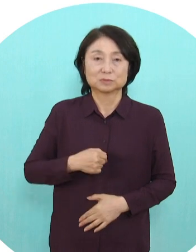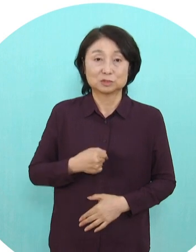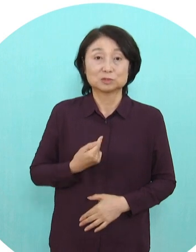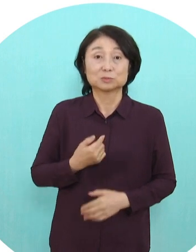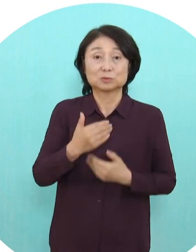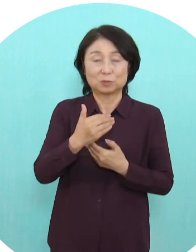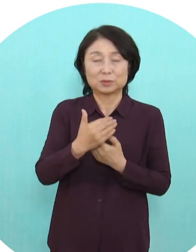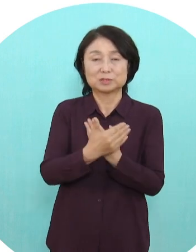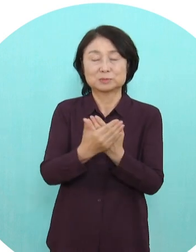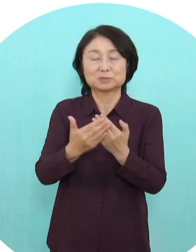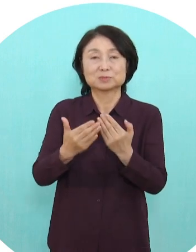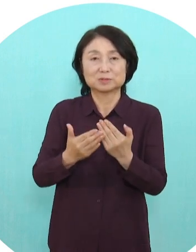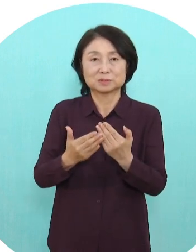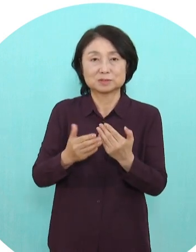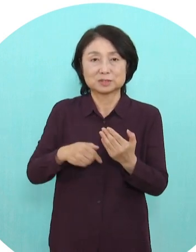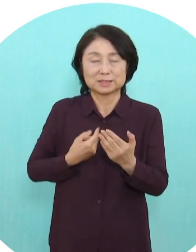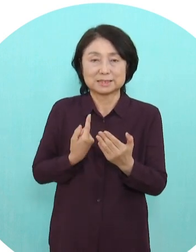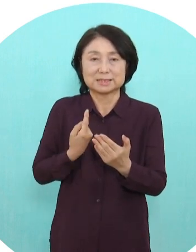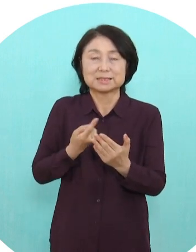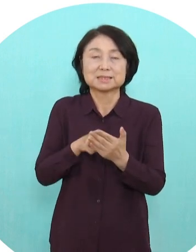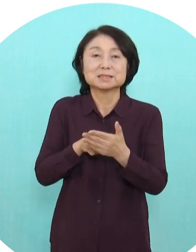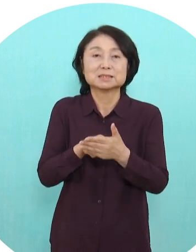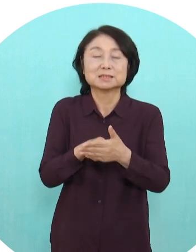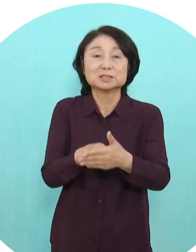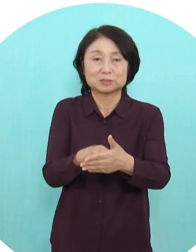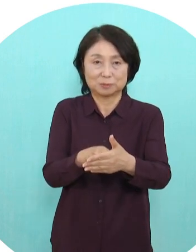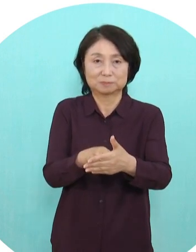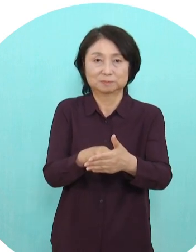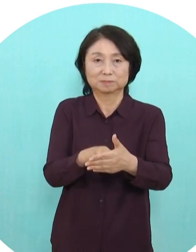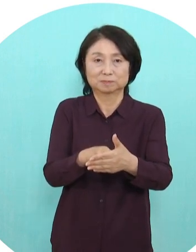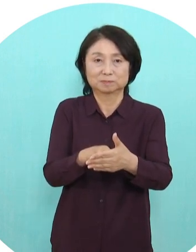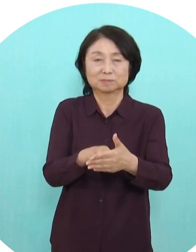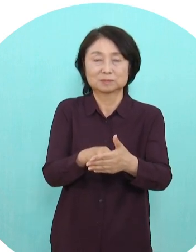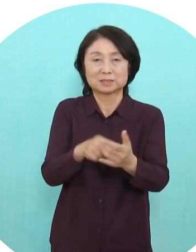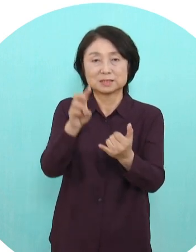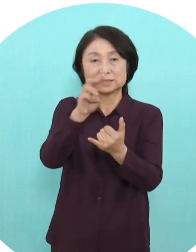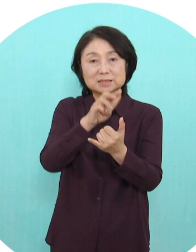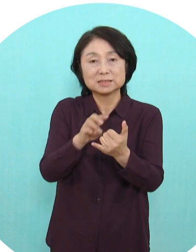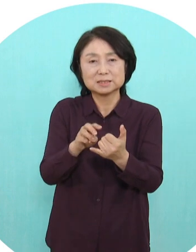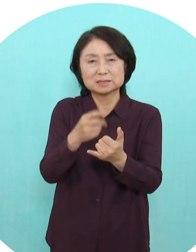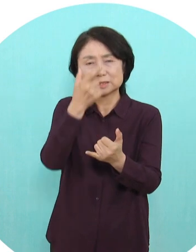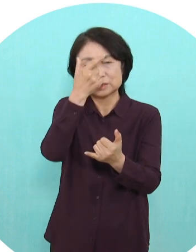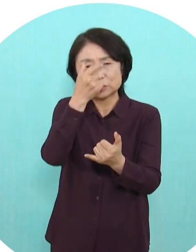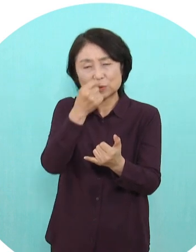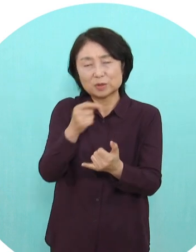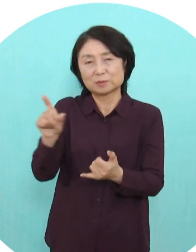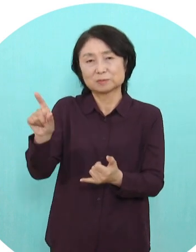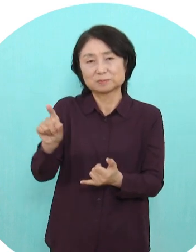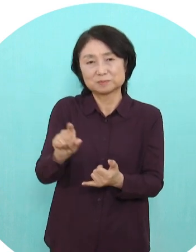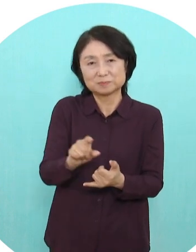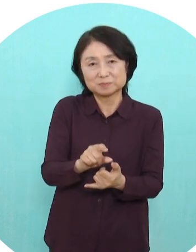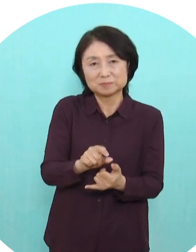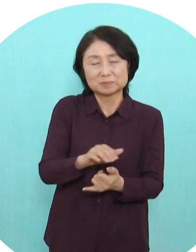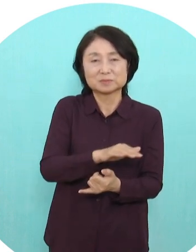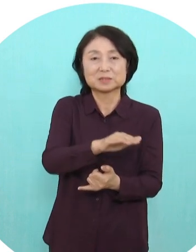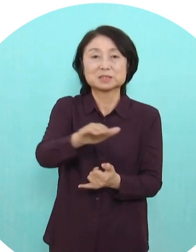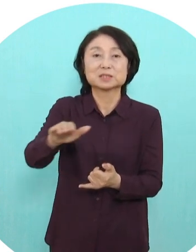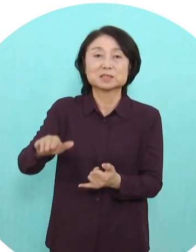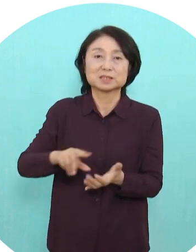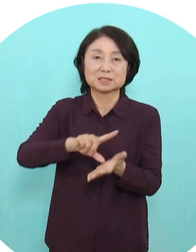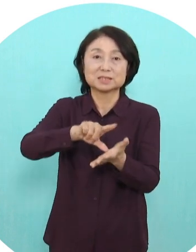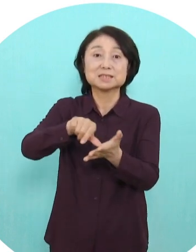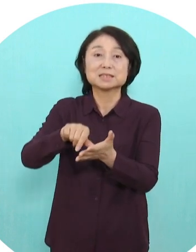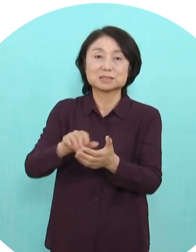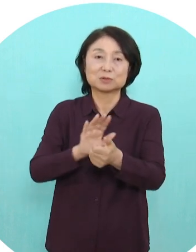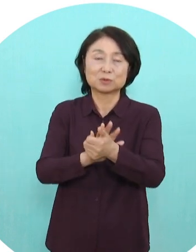自分の身は自分で守る自助、災害の被害を最小限に抑えるために近隣住